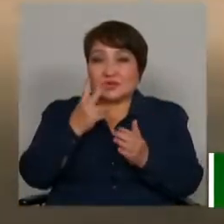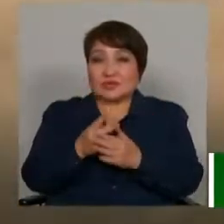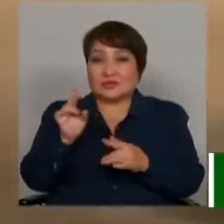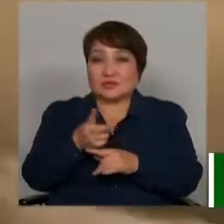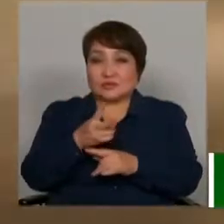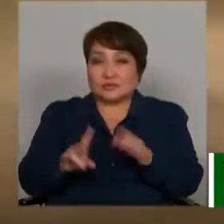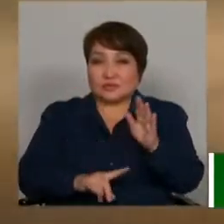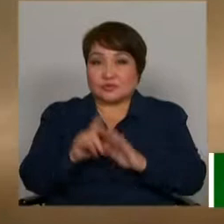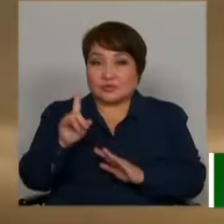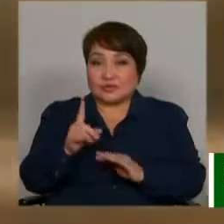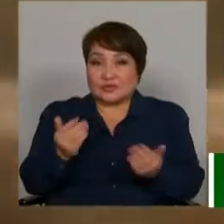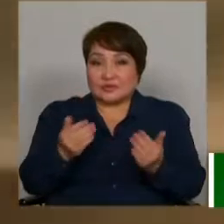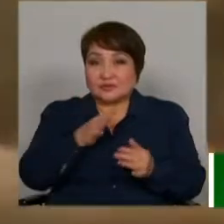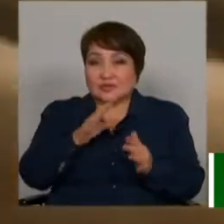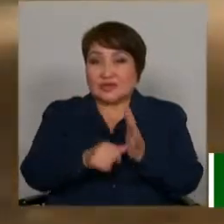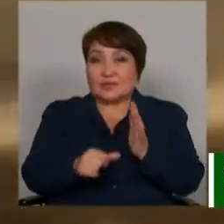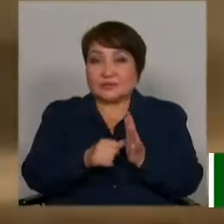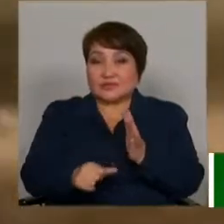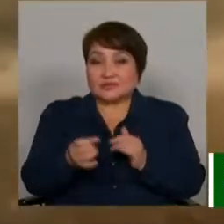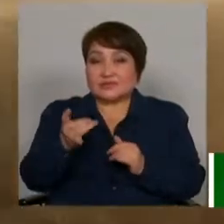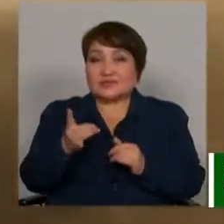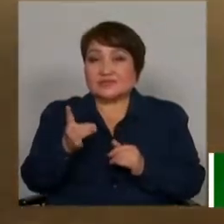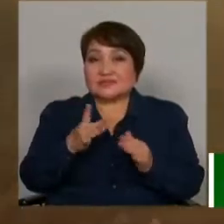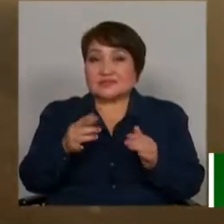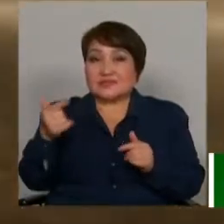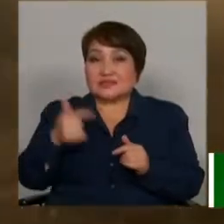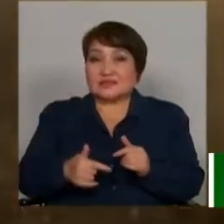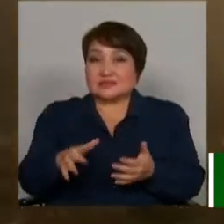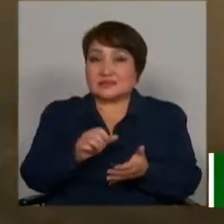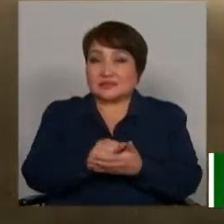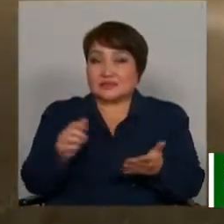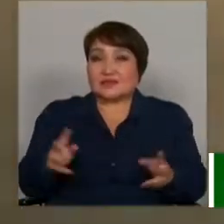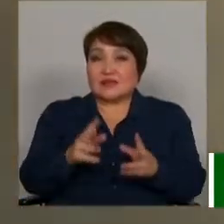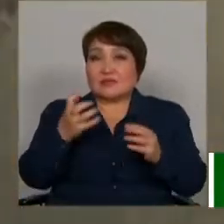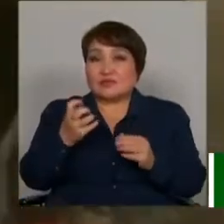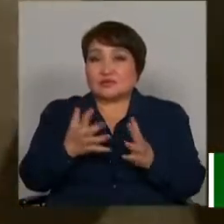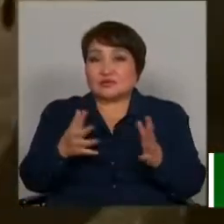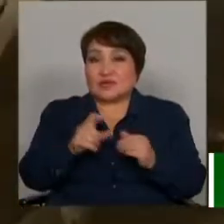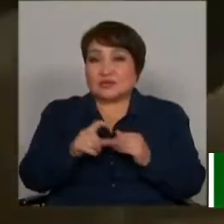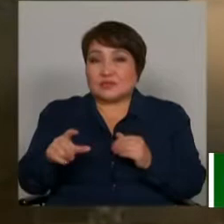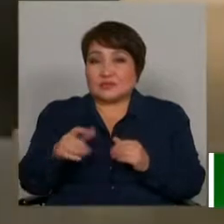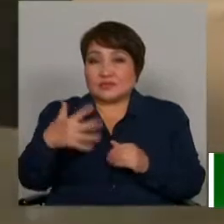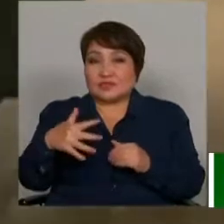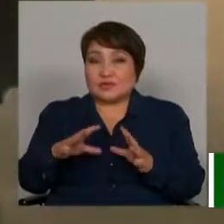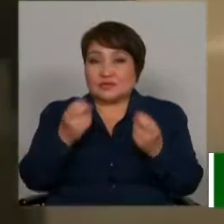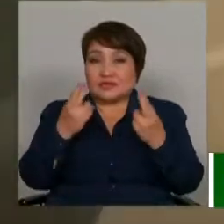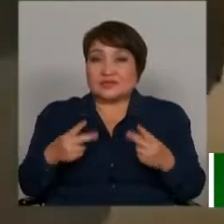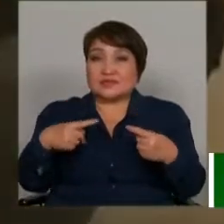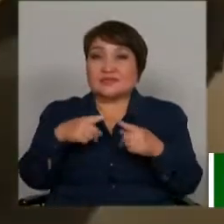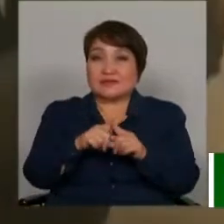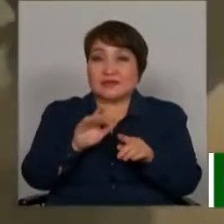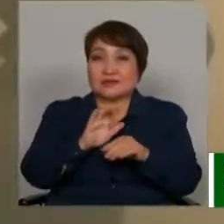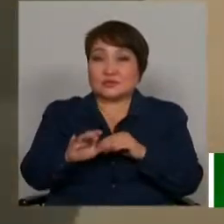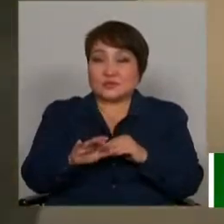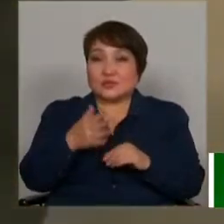өзінде 60 гектар аумаққа тараған. Қызыл жалынды сөндіруге 500-ге жуық адам мен 50 арнайы техника жұмылдырылды. Көмек ретінде